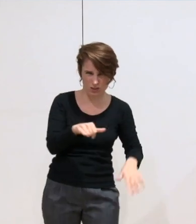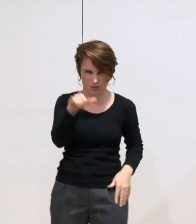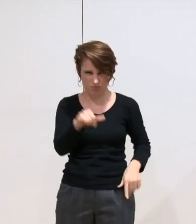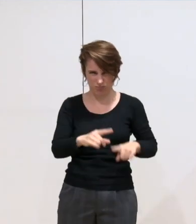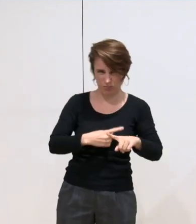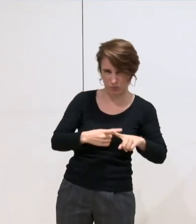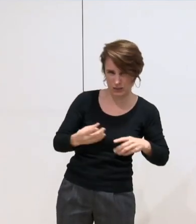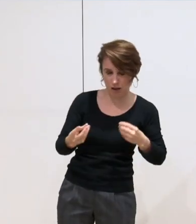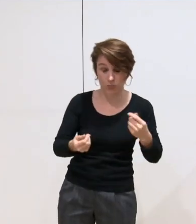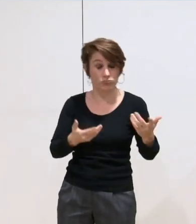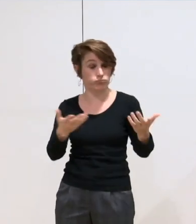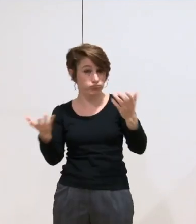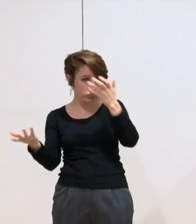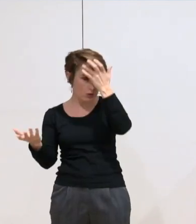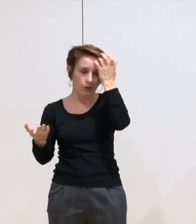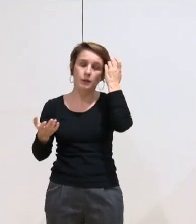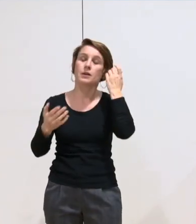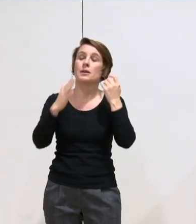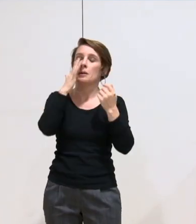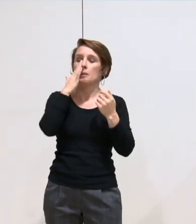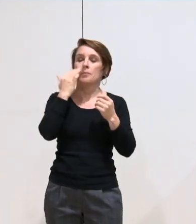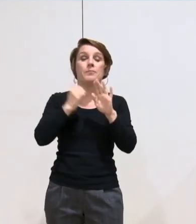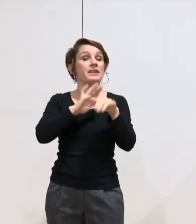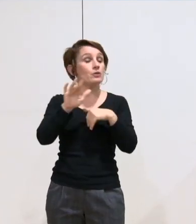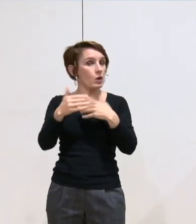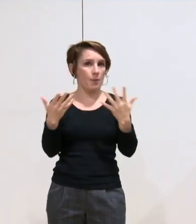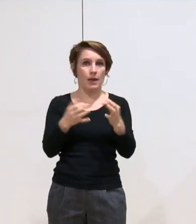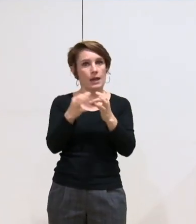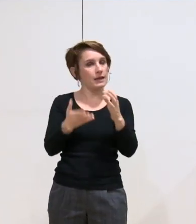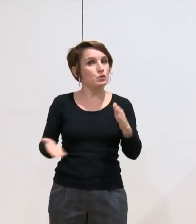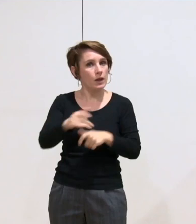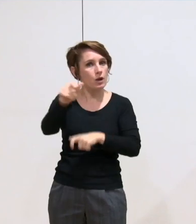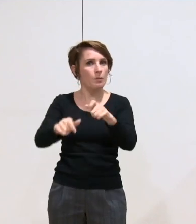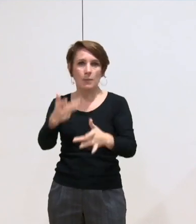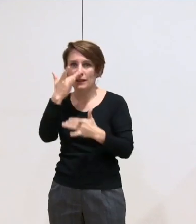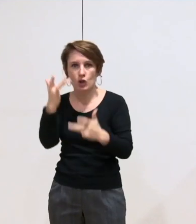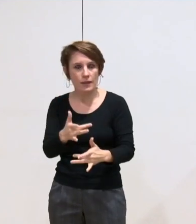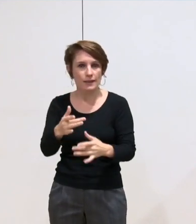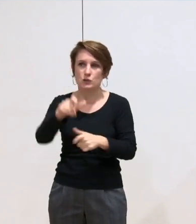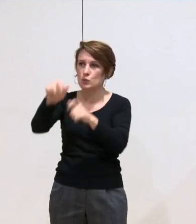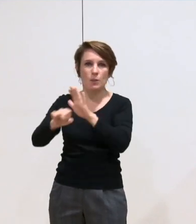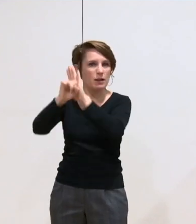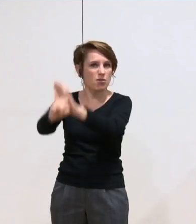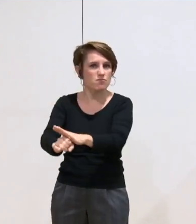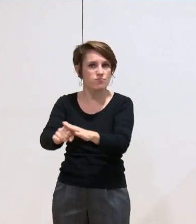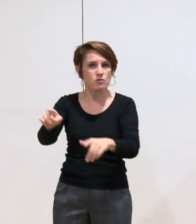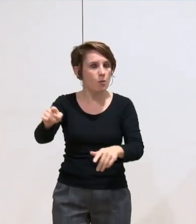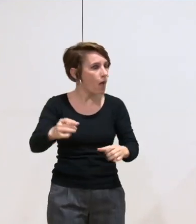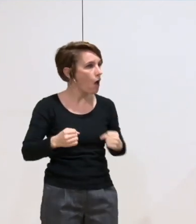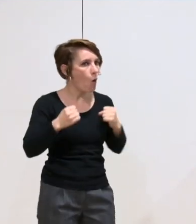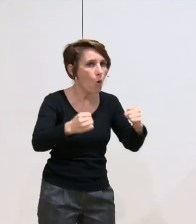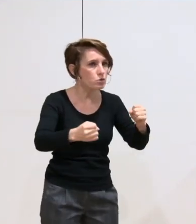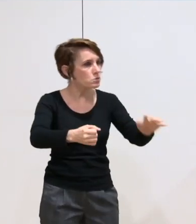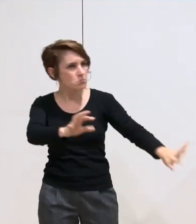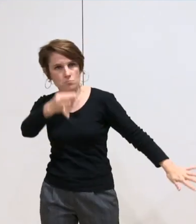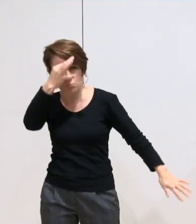enfin, arrive le moment où, n'en tenant plus face à tant d'indécence, les déçus, les oubliés, ont osé lever le doigt et prendre la